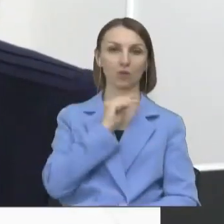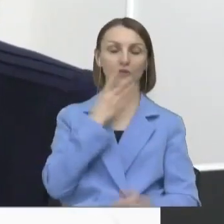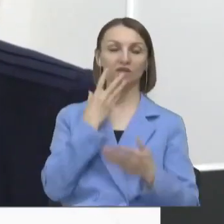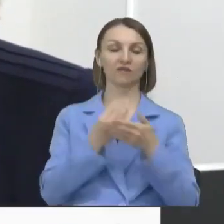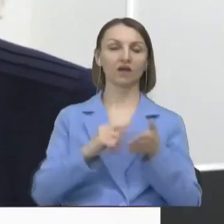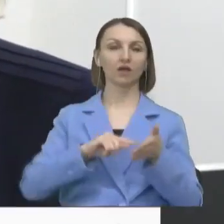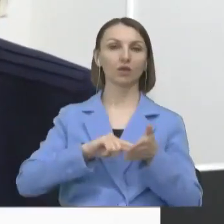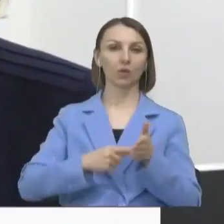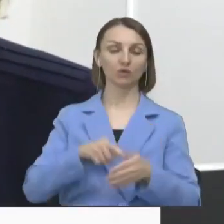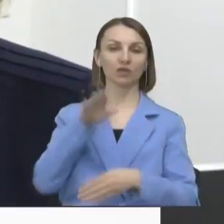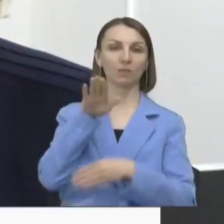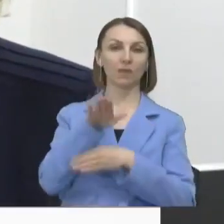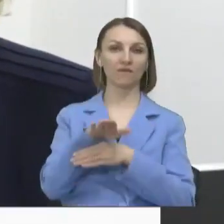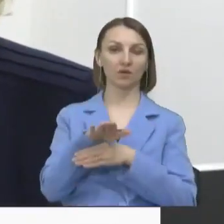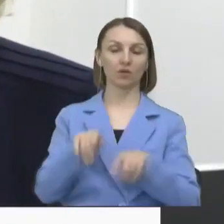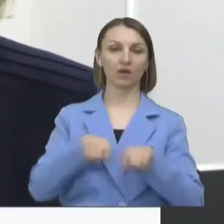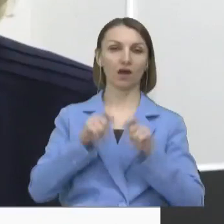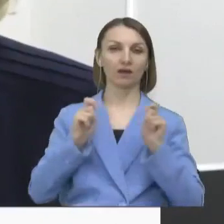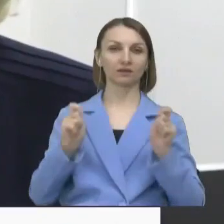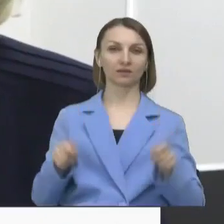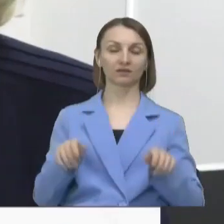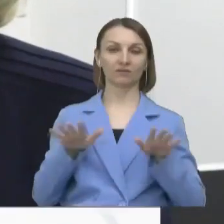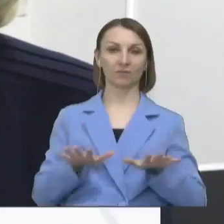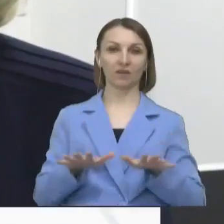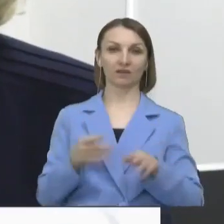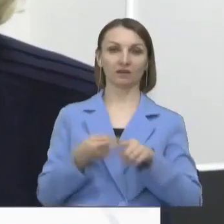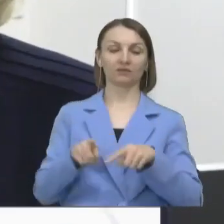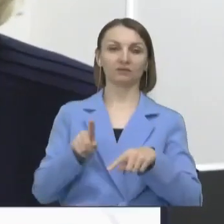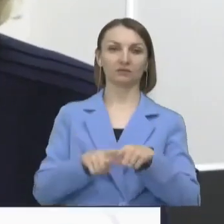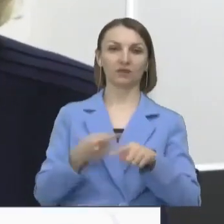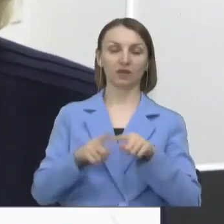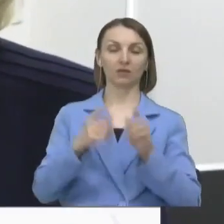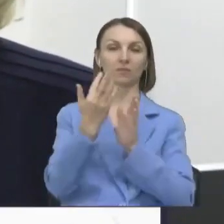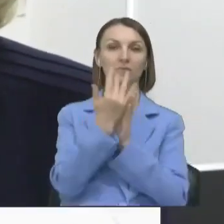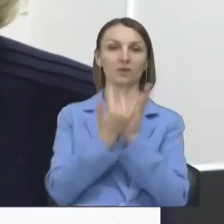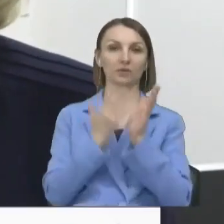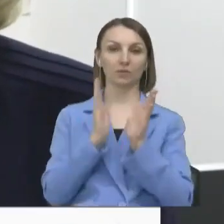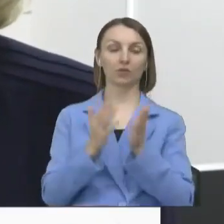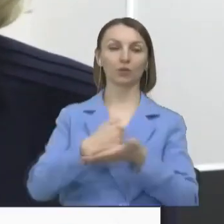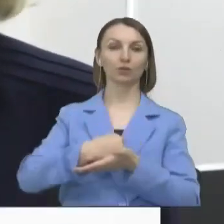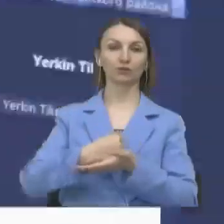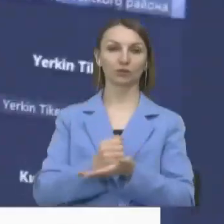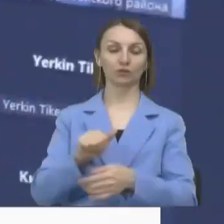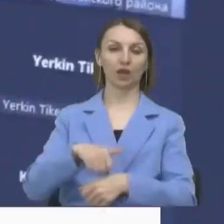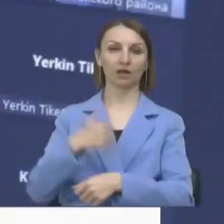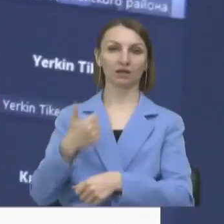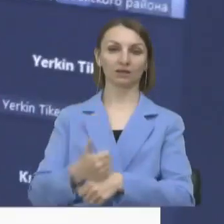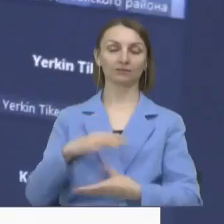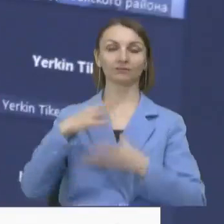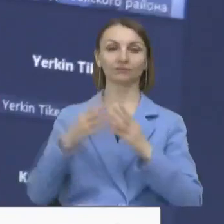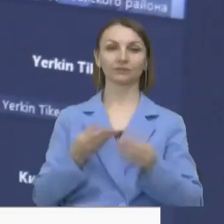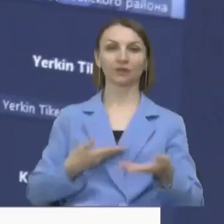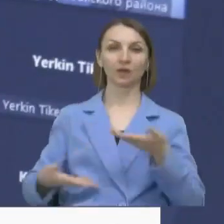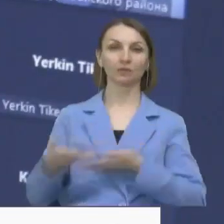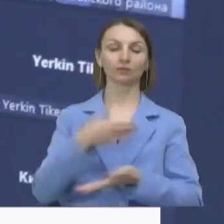точки, павильоны открыть именно вот на этих местах, которые перечень которых будет утвержден акиматом. По итогам